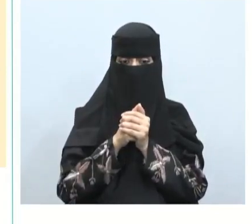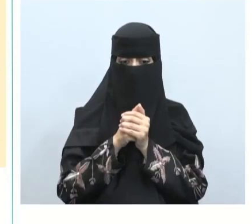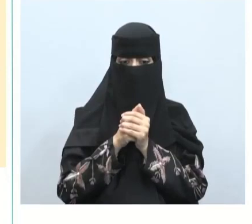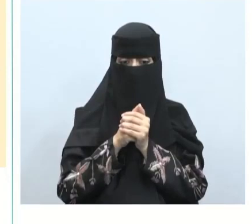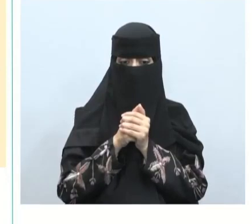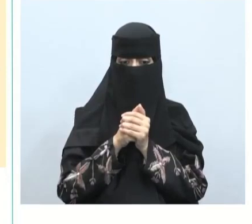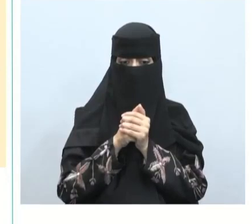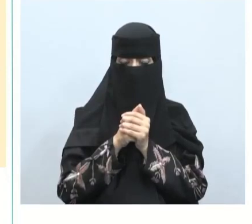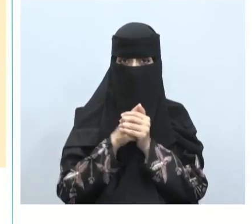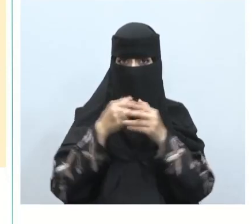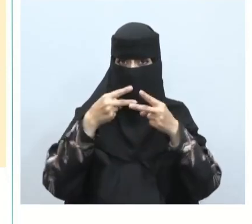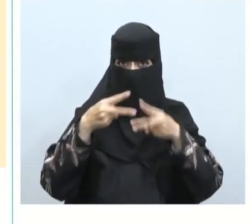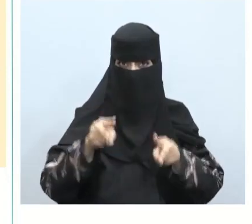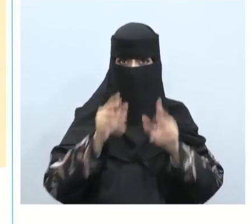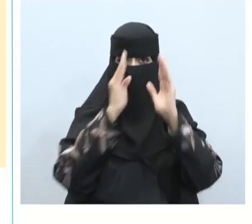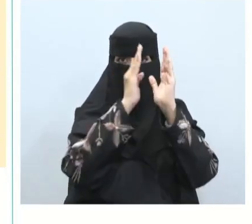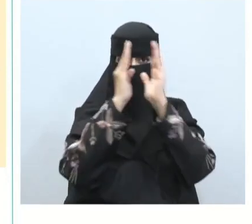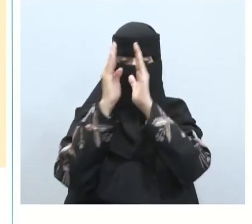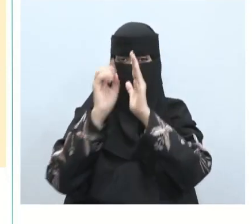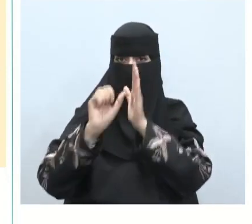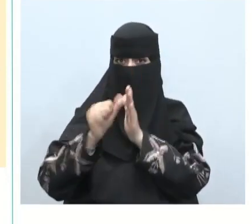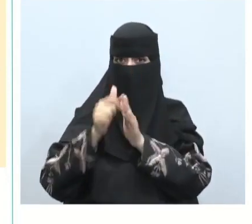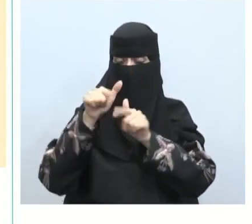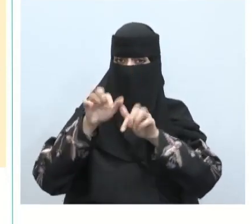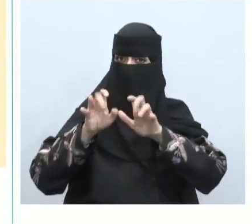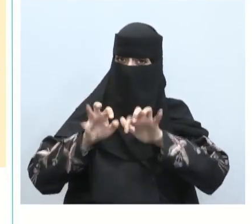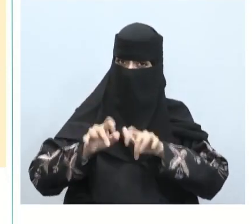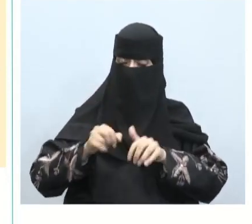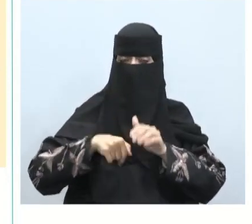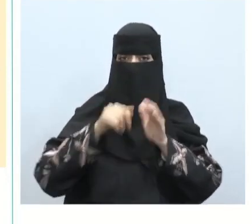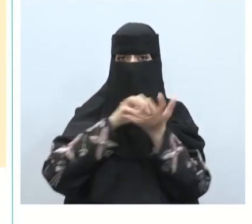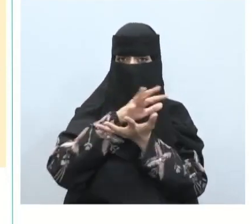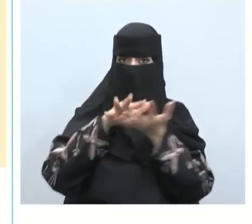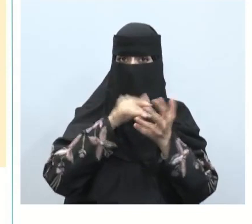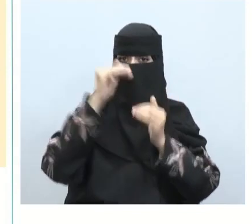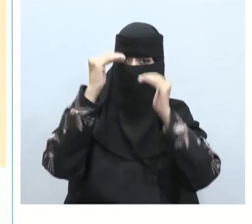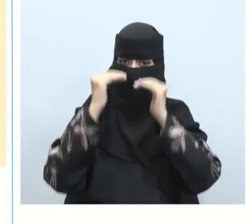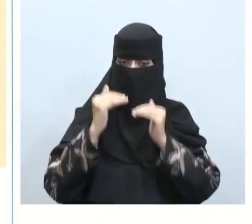مستنداتك افتح مستند اخر واكتب فيه المشكله الثانيه